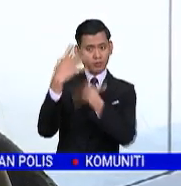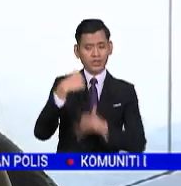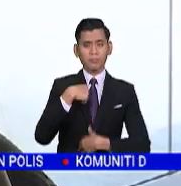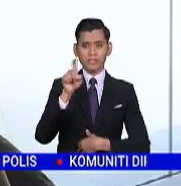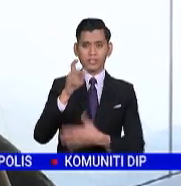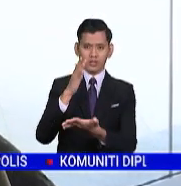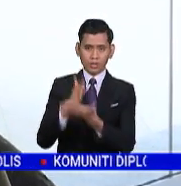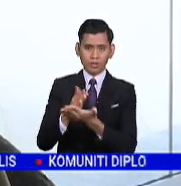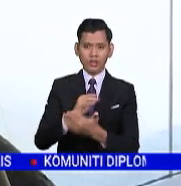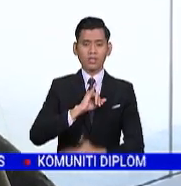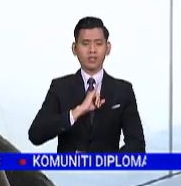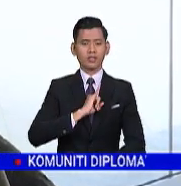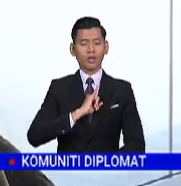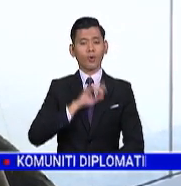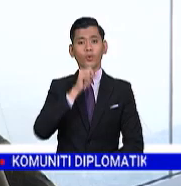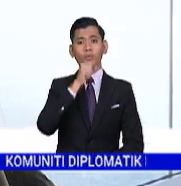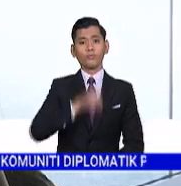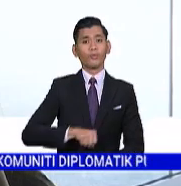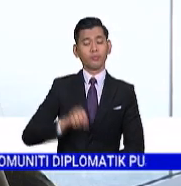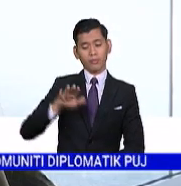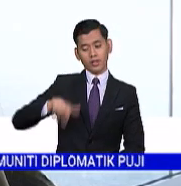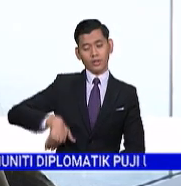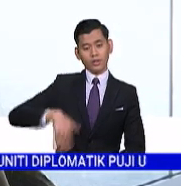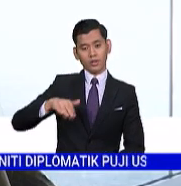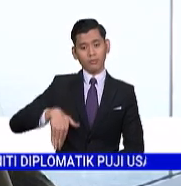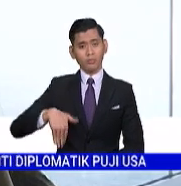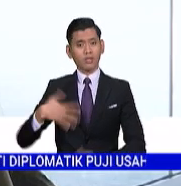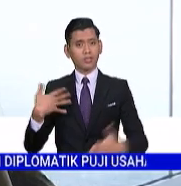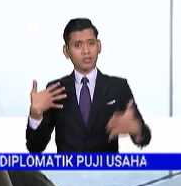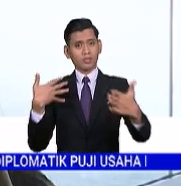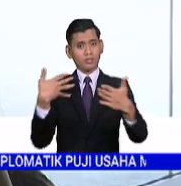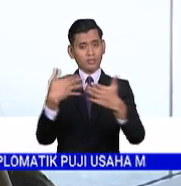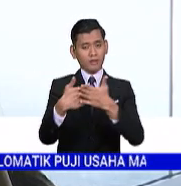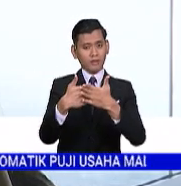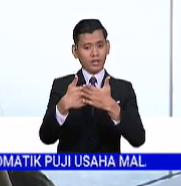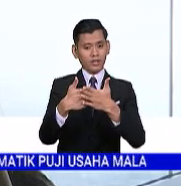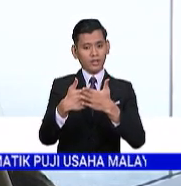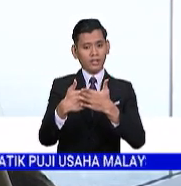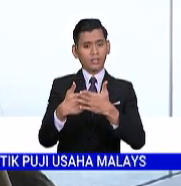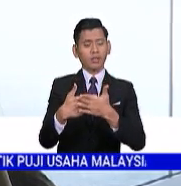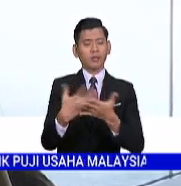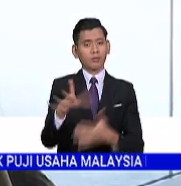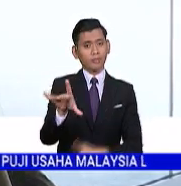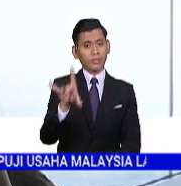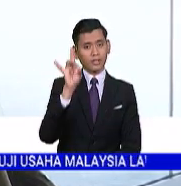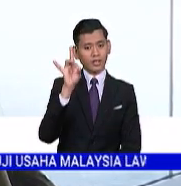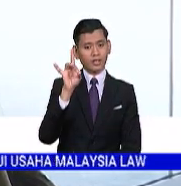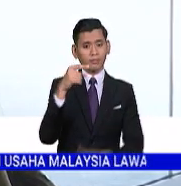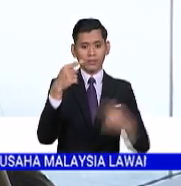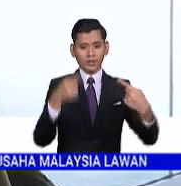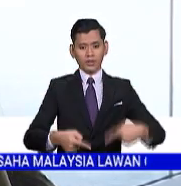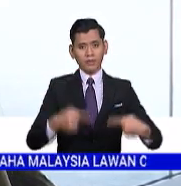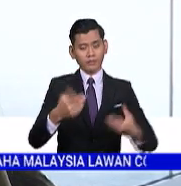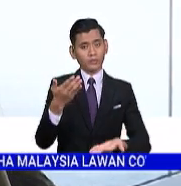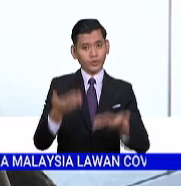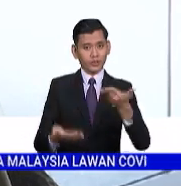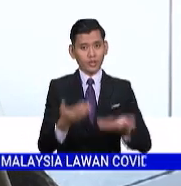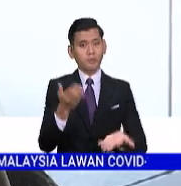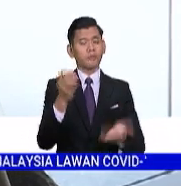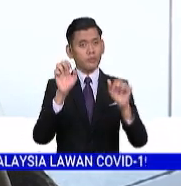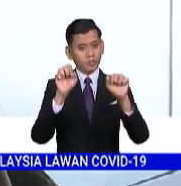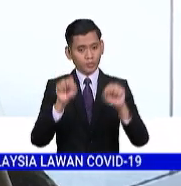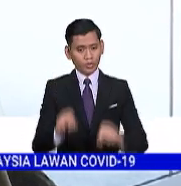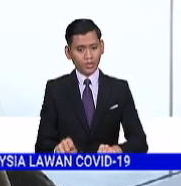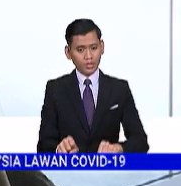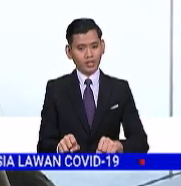sampai umur tu, belum sampai level tu untuk mungkin pilih tournament dan mungkin boleh